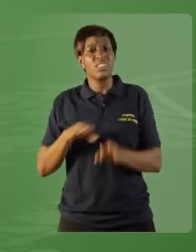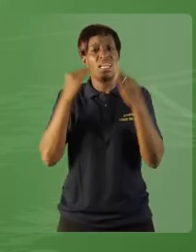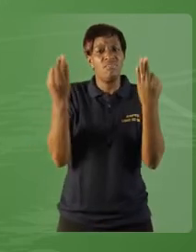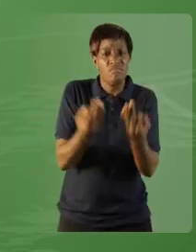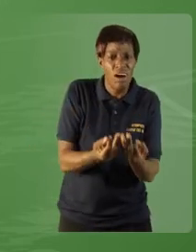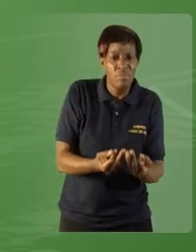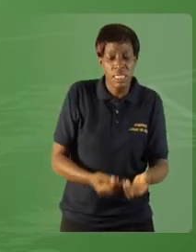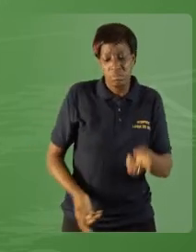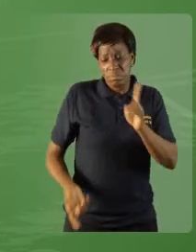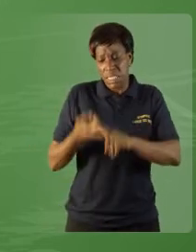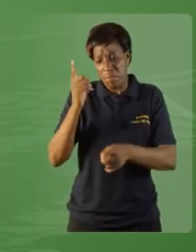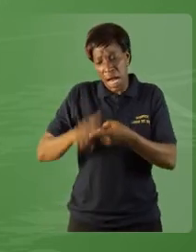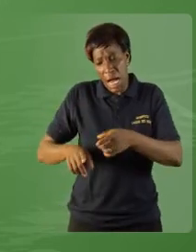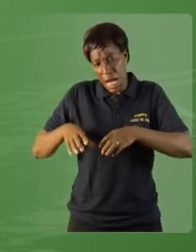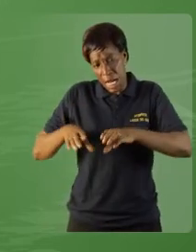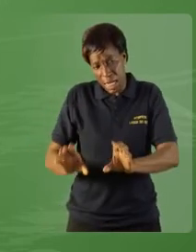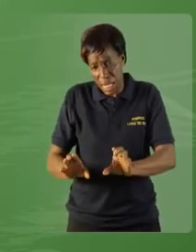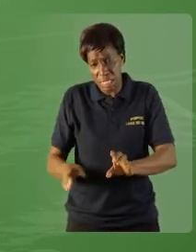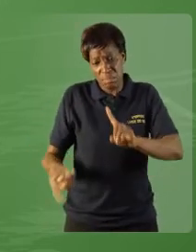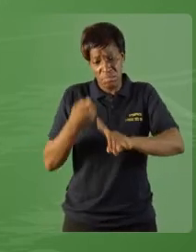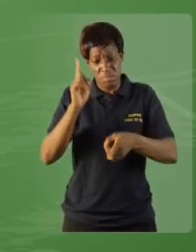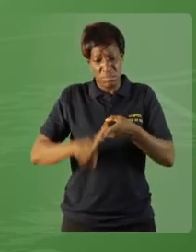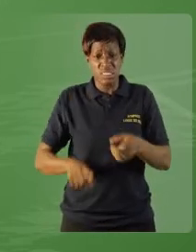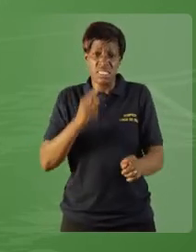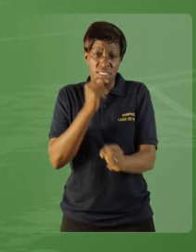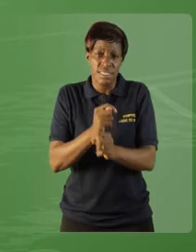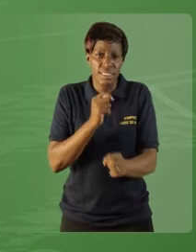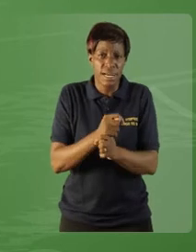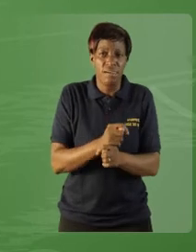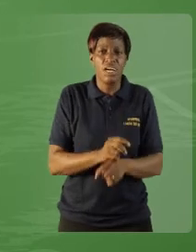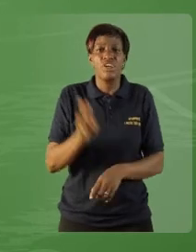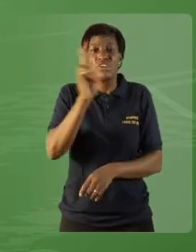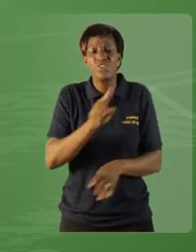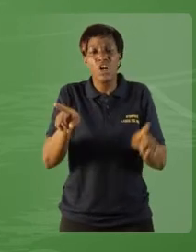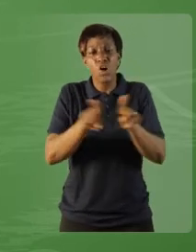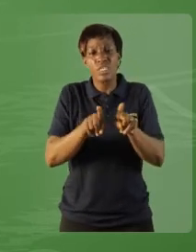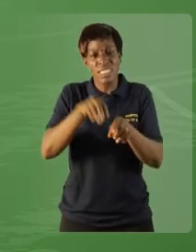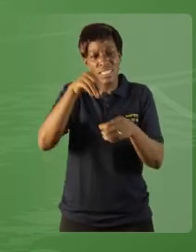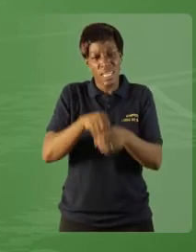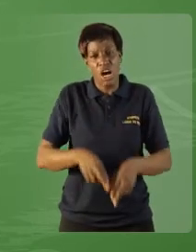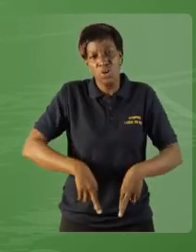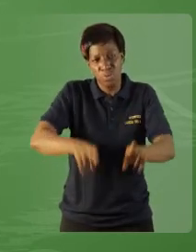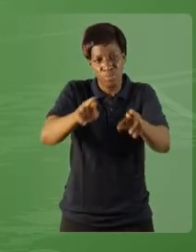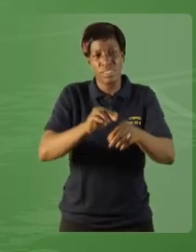des camarades de classe, des collègues de travail. Il est aussi utilisé dans la rue.